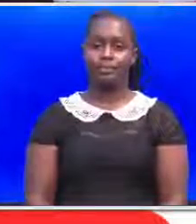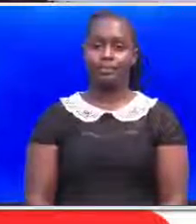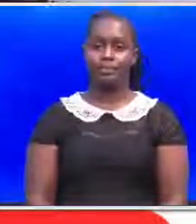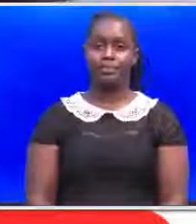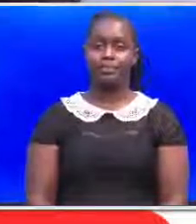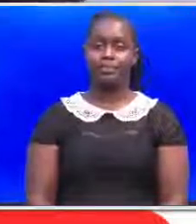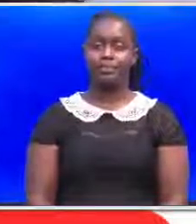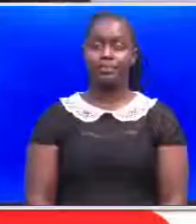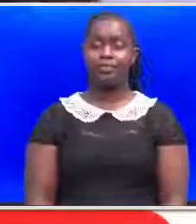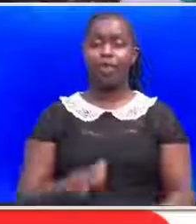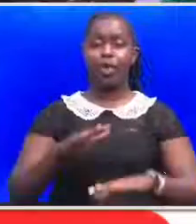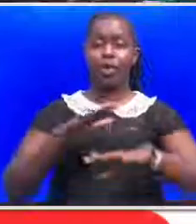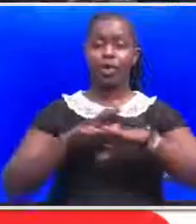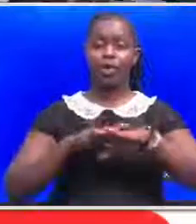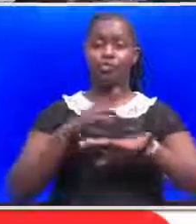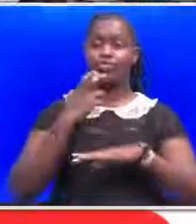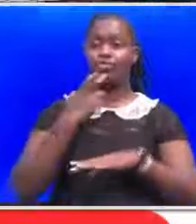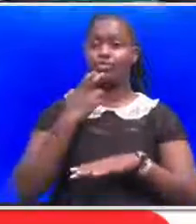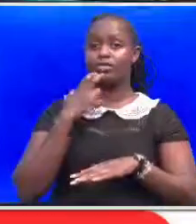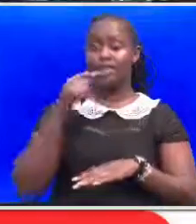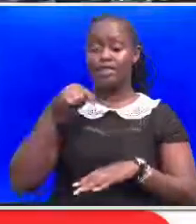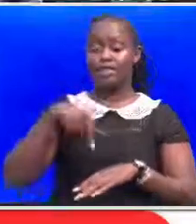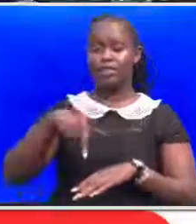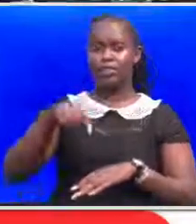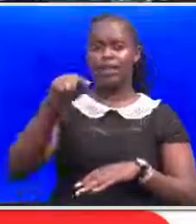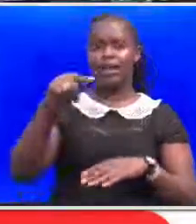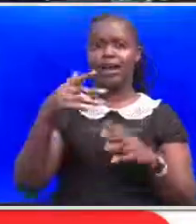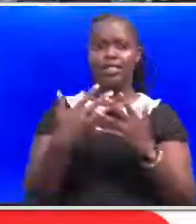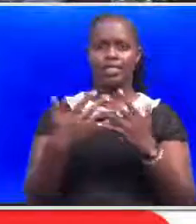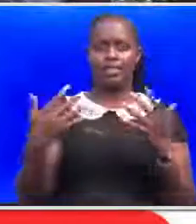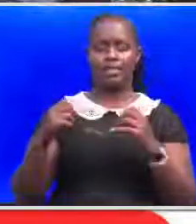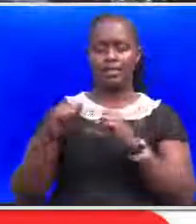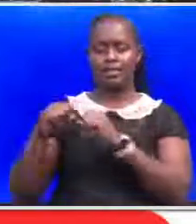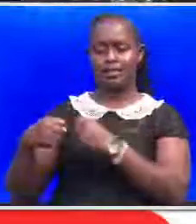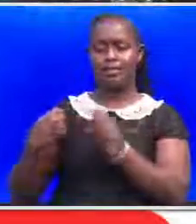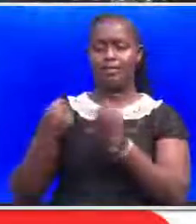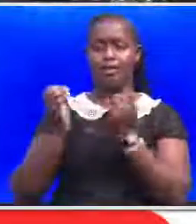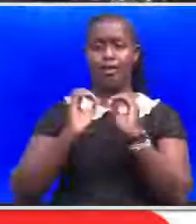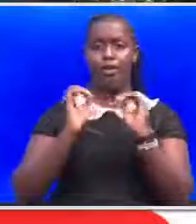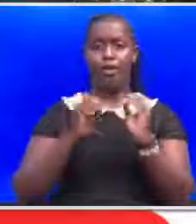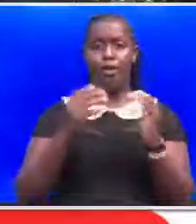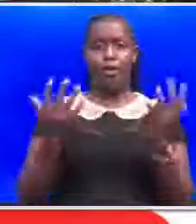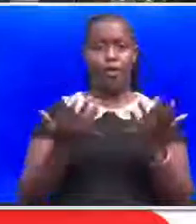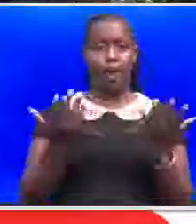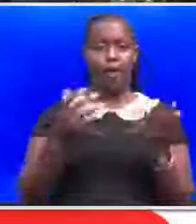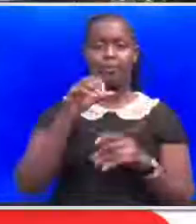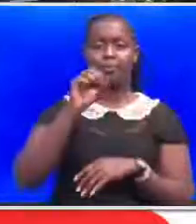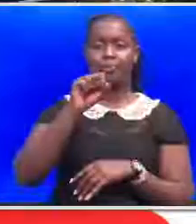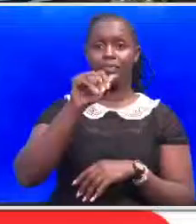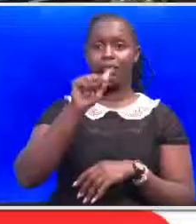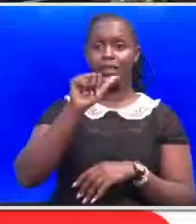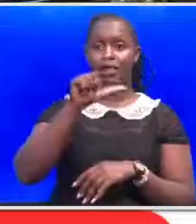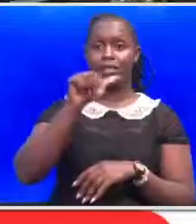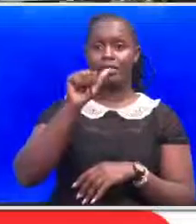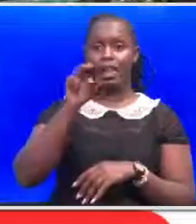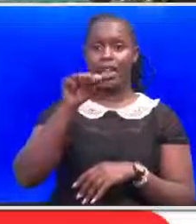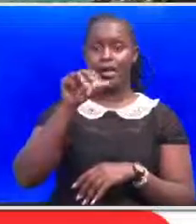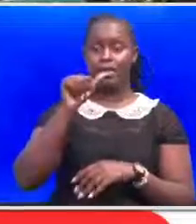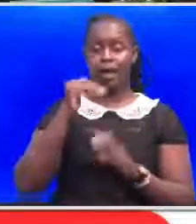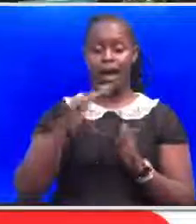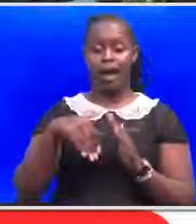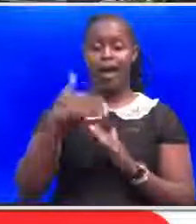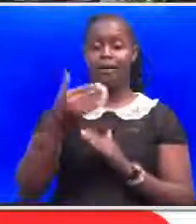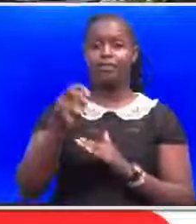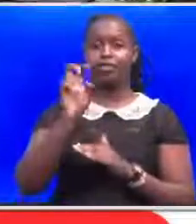Siku ya Jumanne wiki hii, mambo hayakuwa salama katika kijiji cha Salama, kaunti ya Lamu, baada ya watu wawili kuuawa